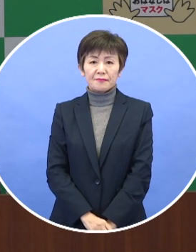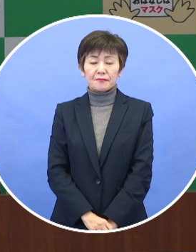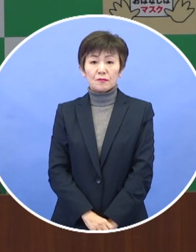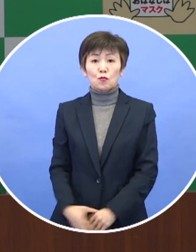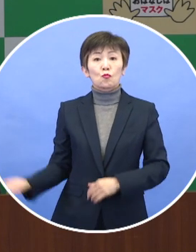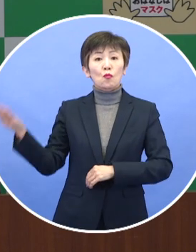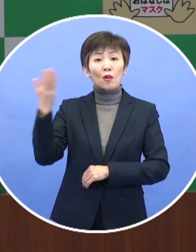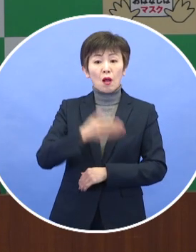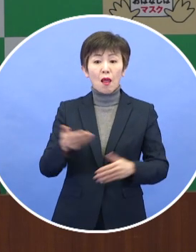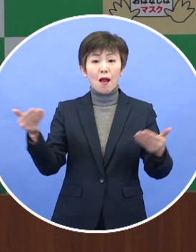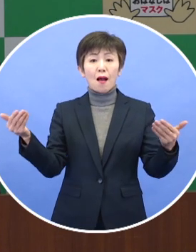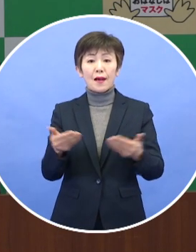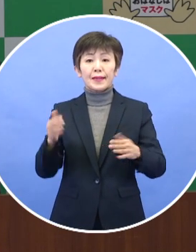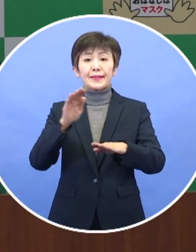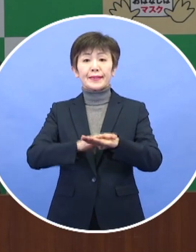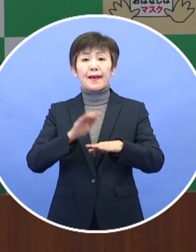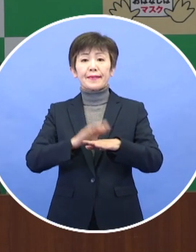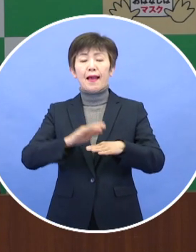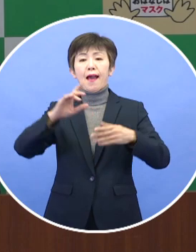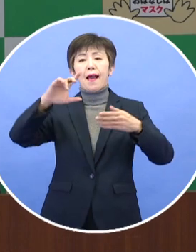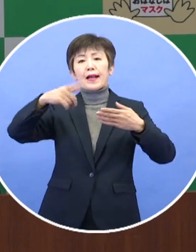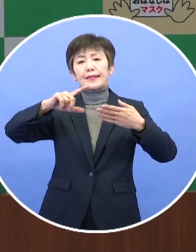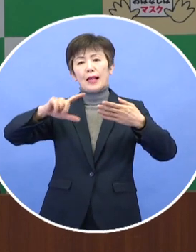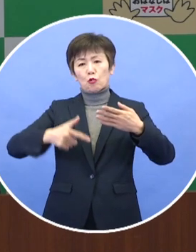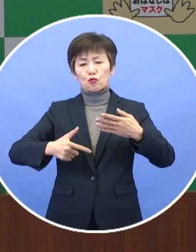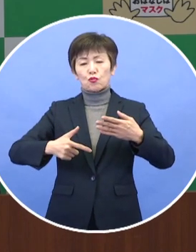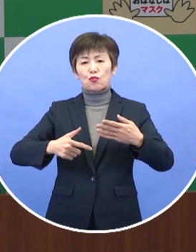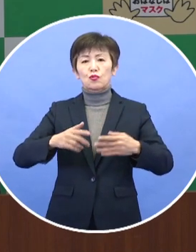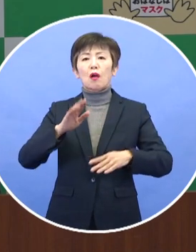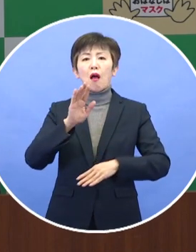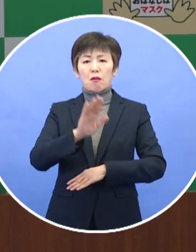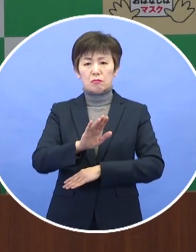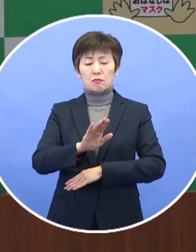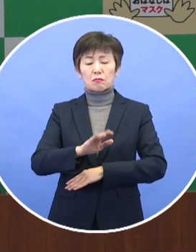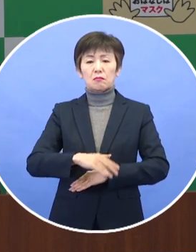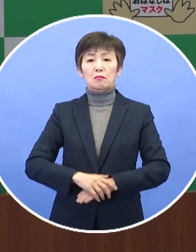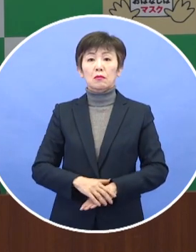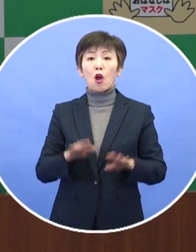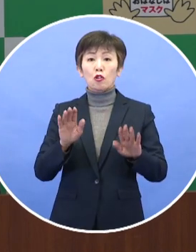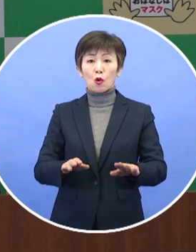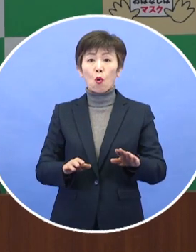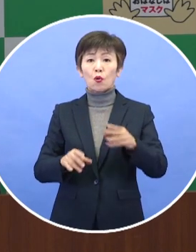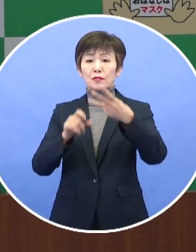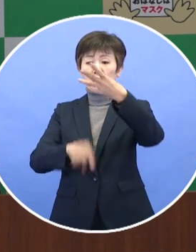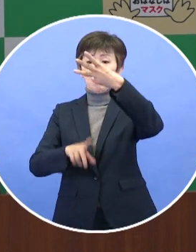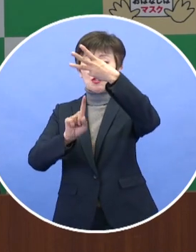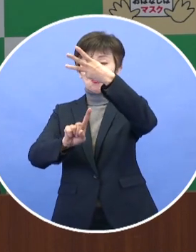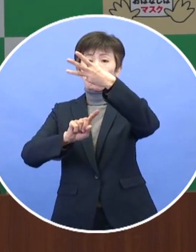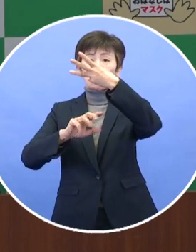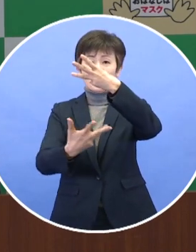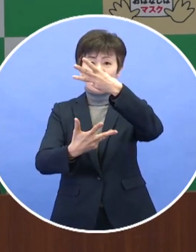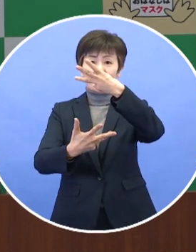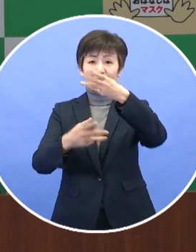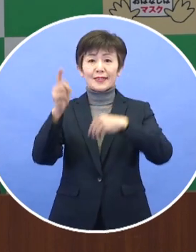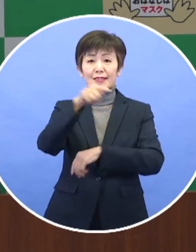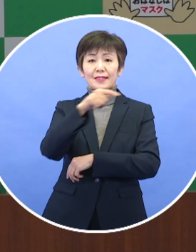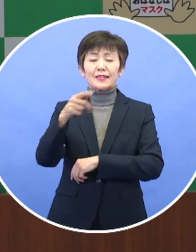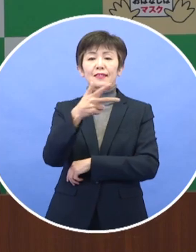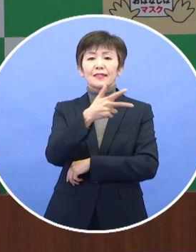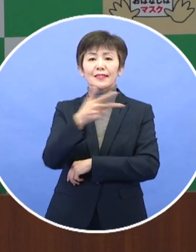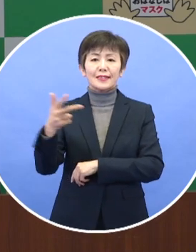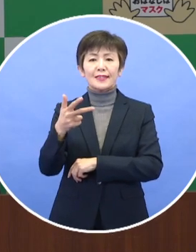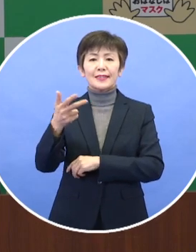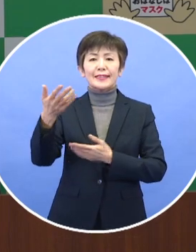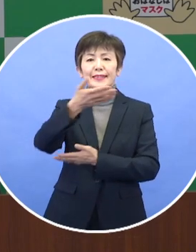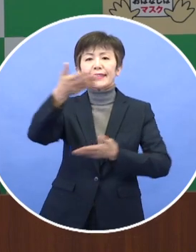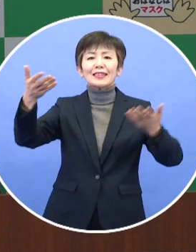それから働き方改革の推進でございます。まず一つは今日、18日ですかね、人事異動の内示をさせてい